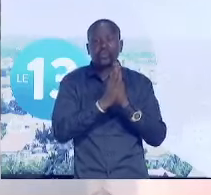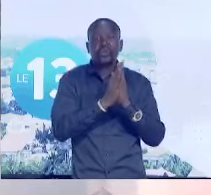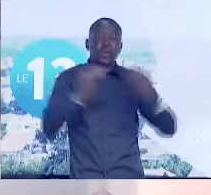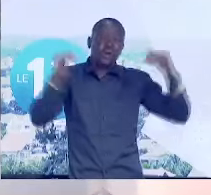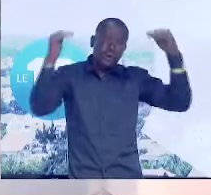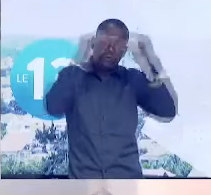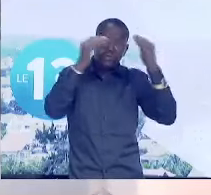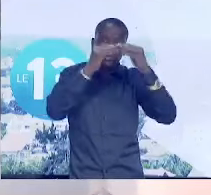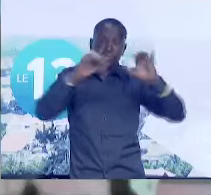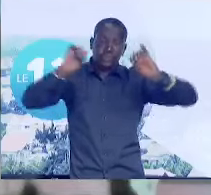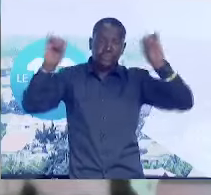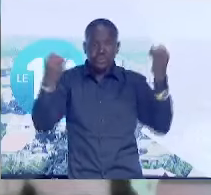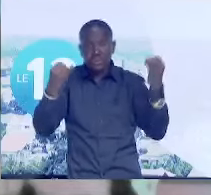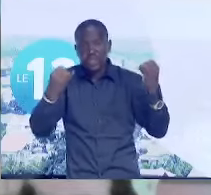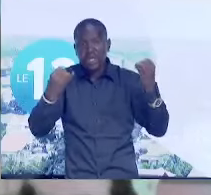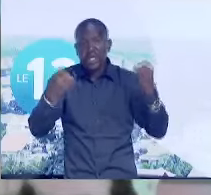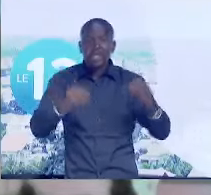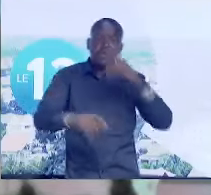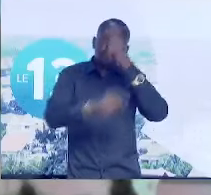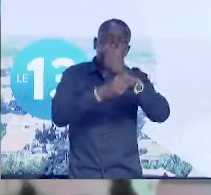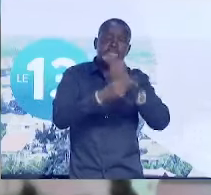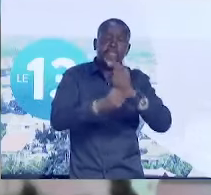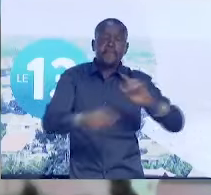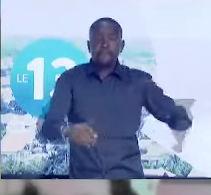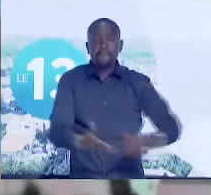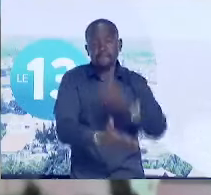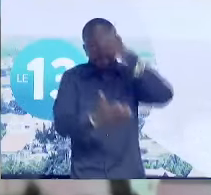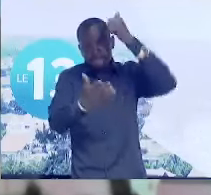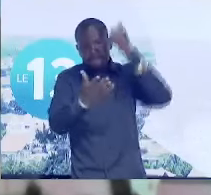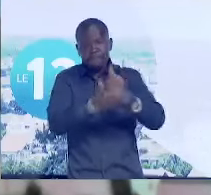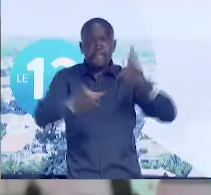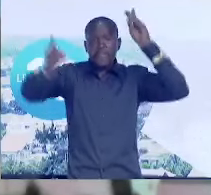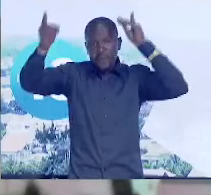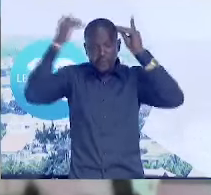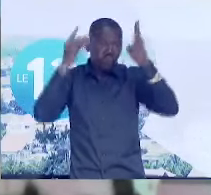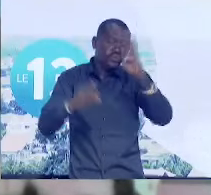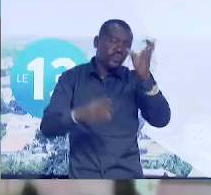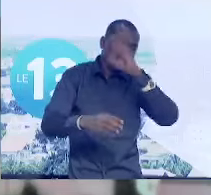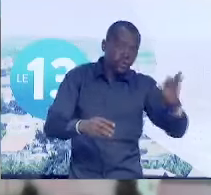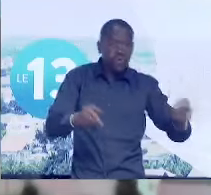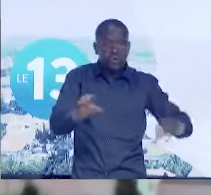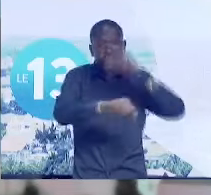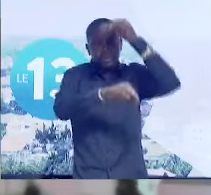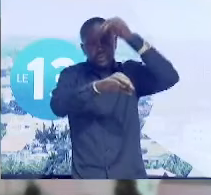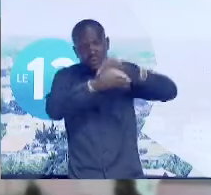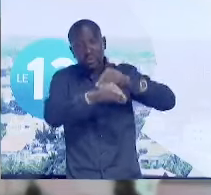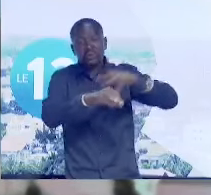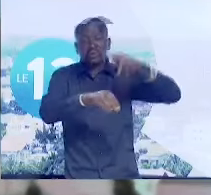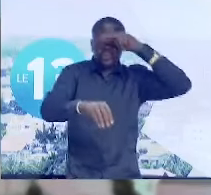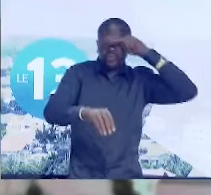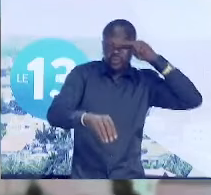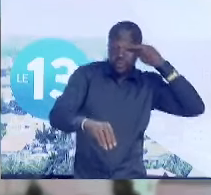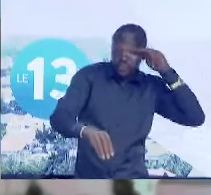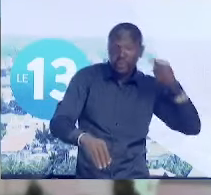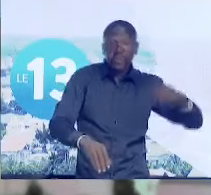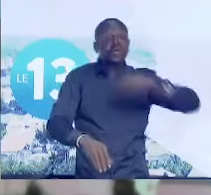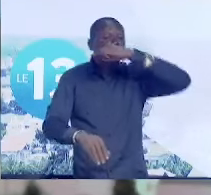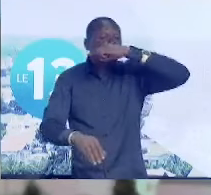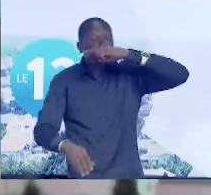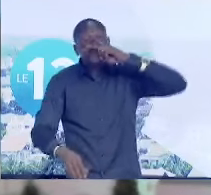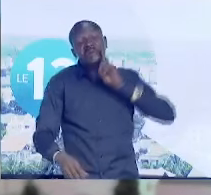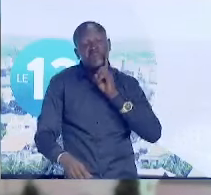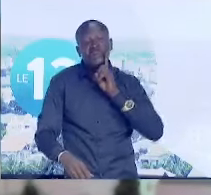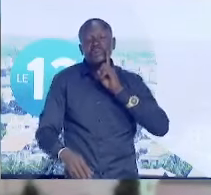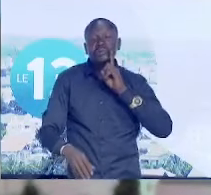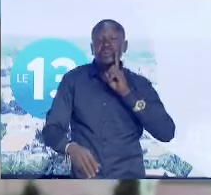Également dans l'actualité, des agents de l'administration douanière du Burkina Faso, du Mali, du Niger, du Gabon et de la RDC